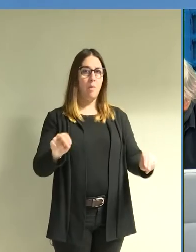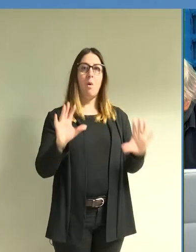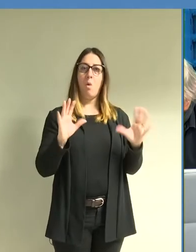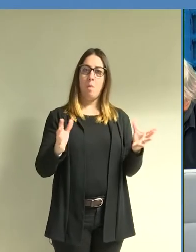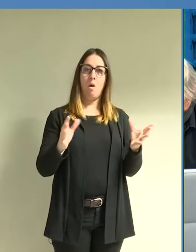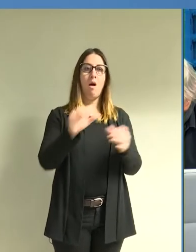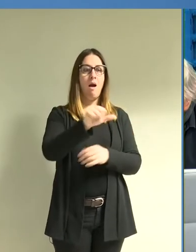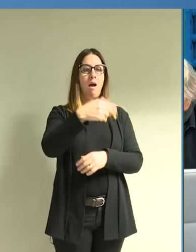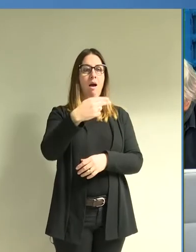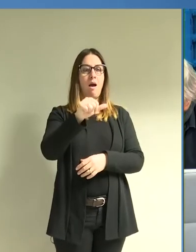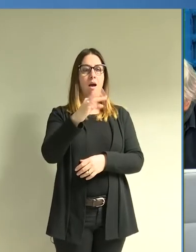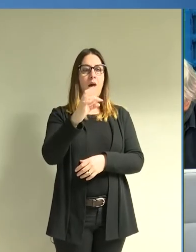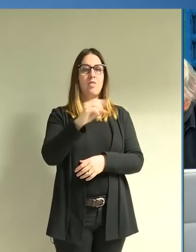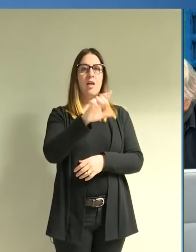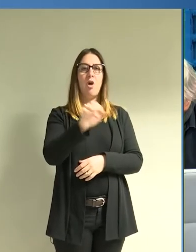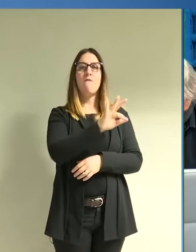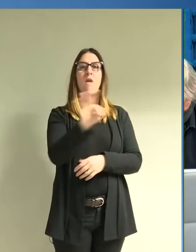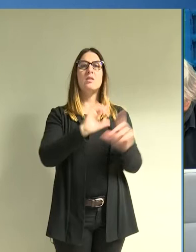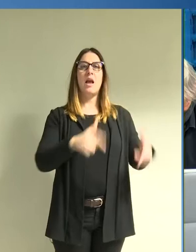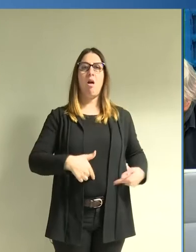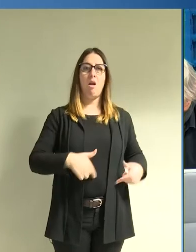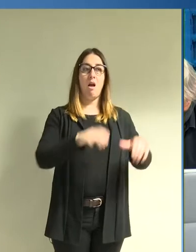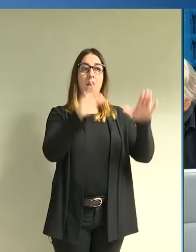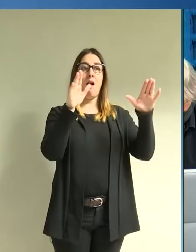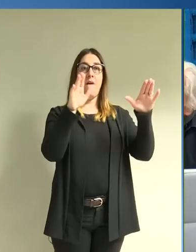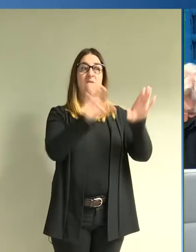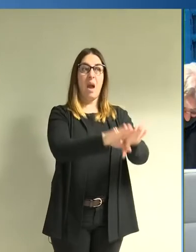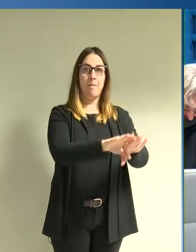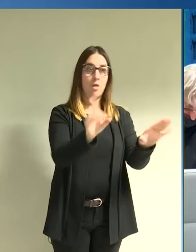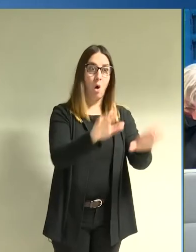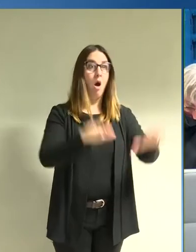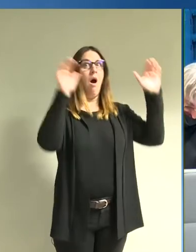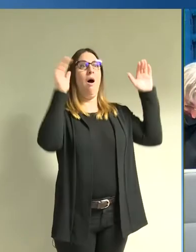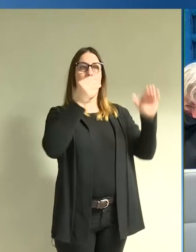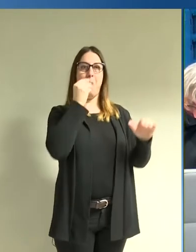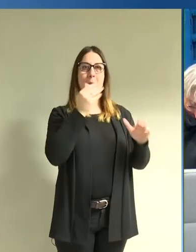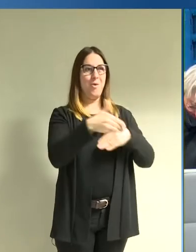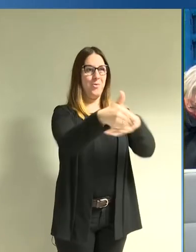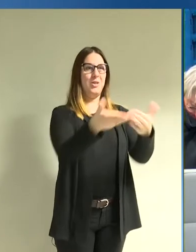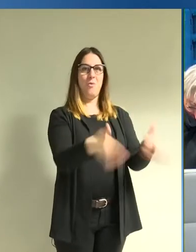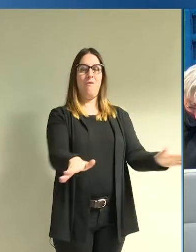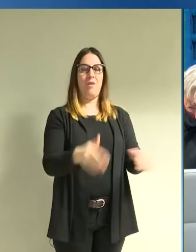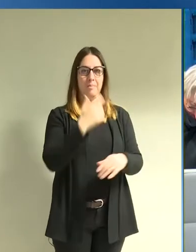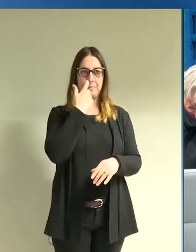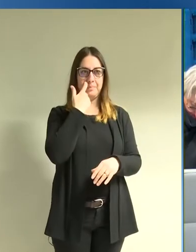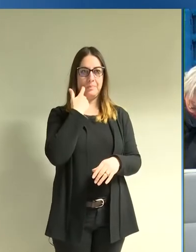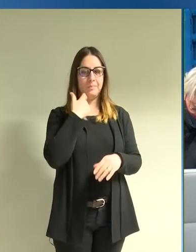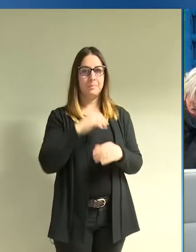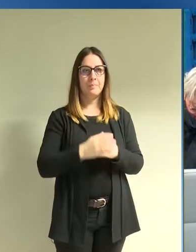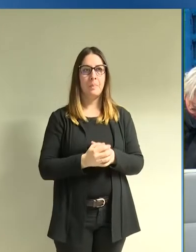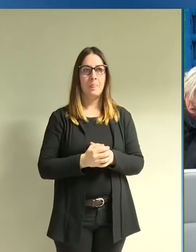un atoll france ou la fermeture donc n'est plus heureusement plus plus d'actualité et pour